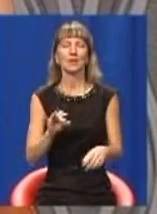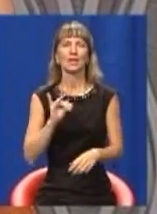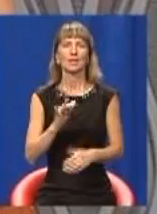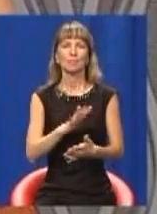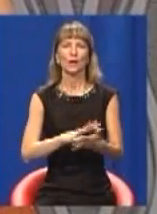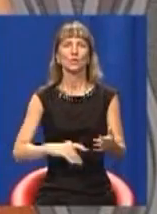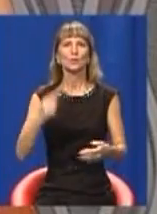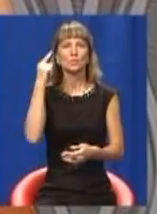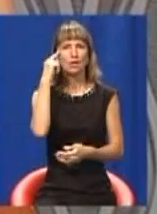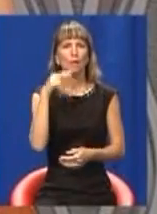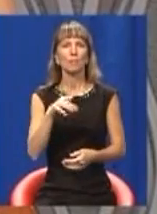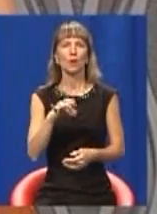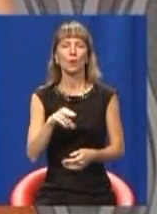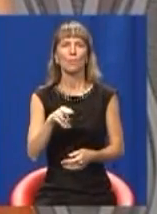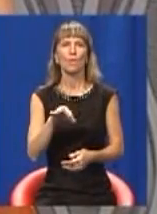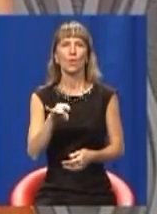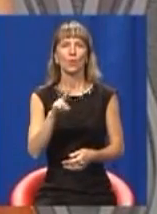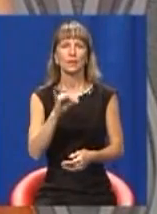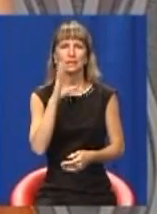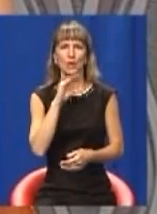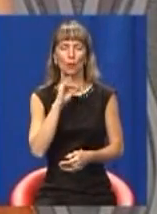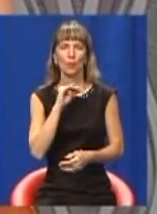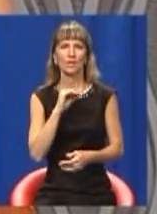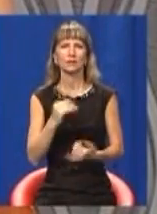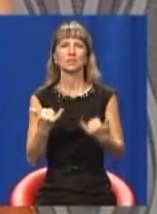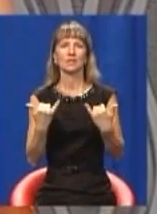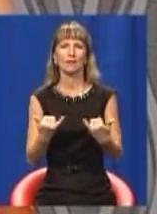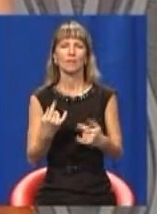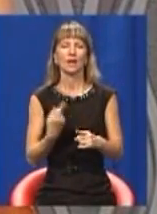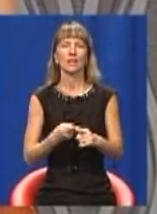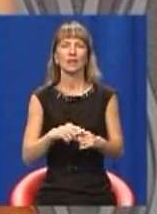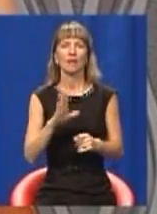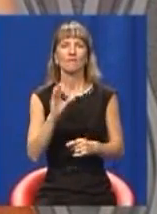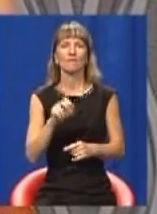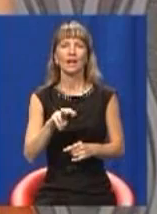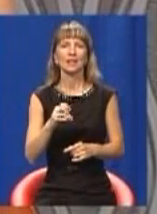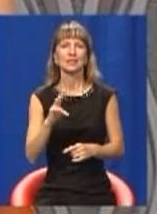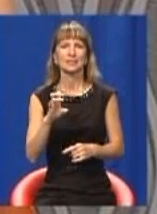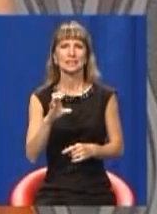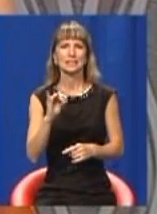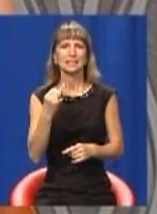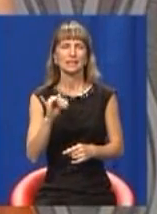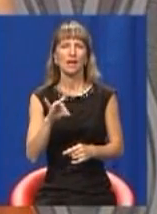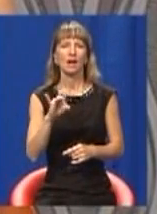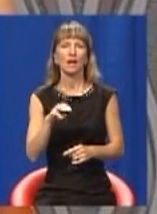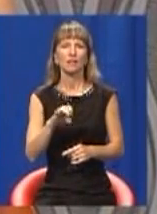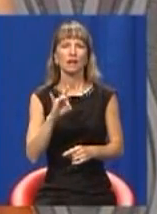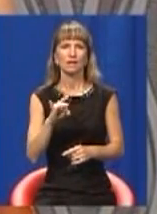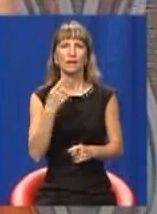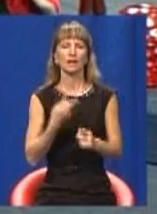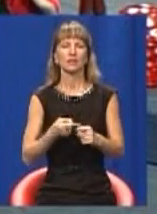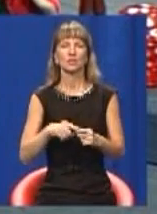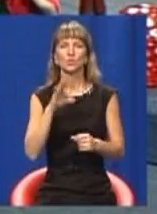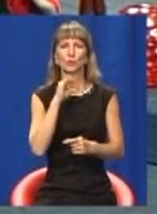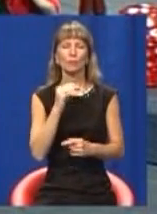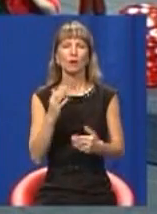продовжувати дізнаватися про породи собак. До речі, сьогодні це Валенський ратер. Собака, яка я навіть, ти знаєш,